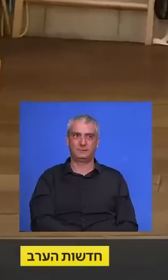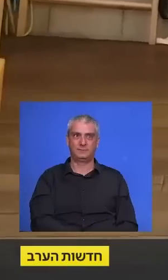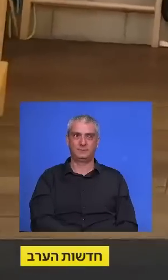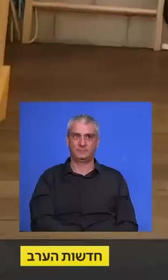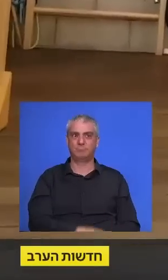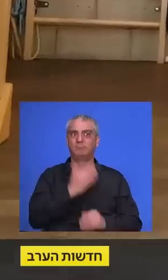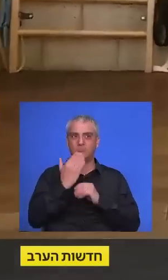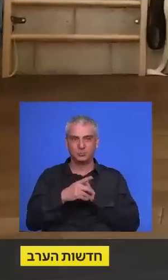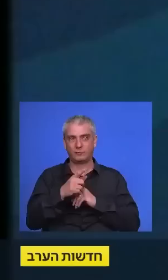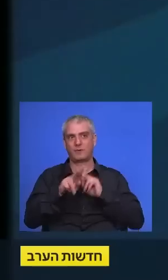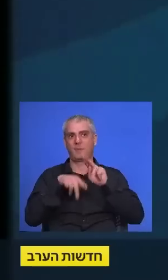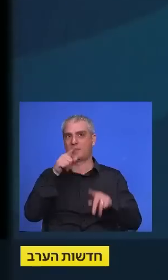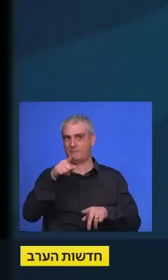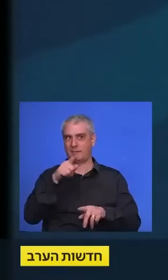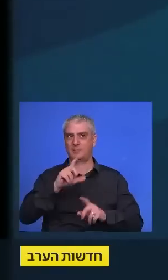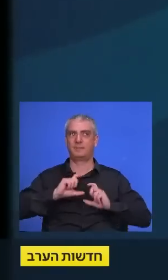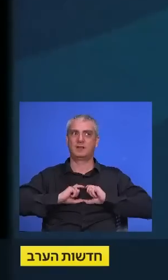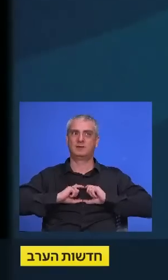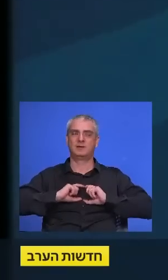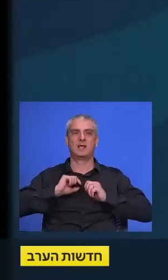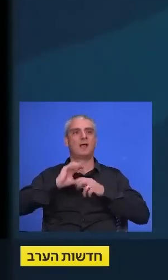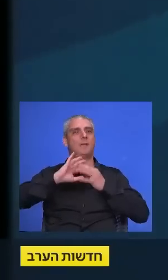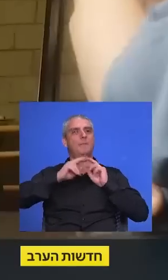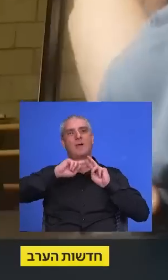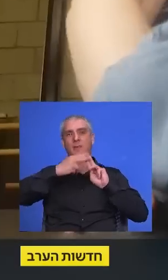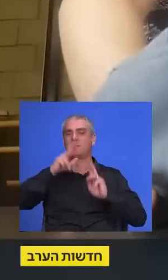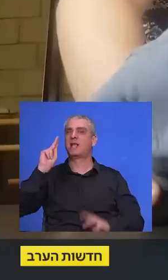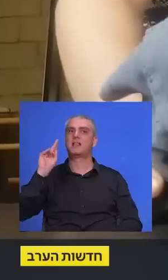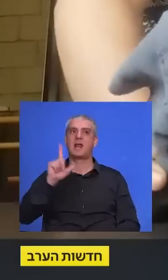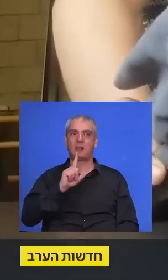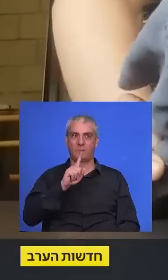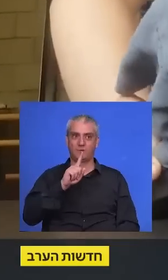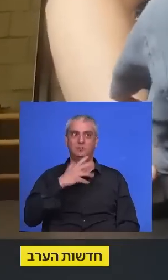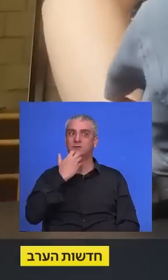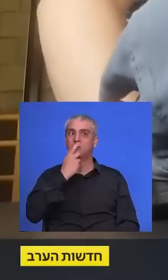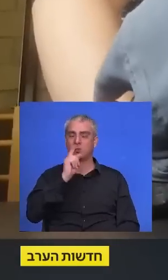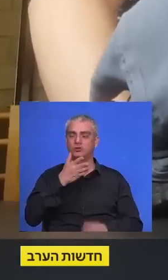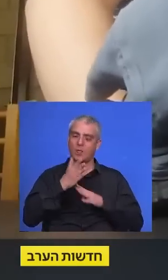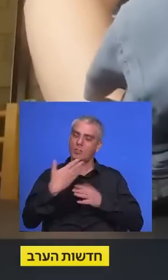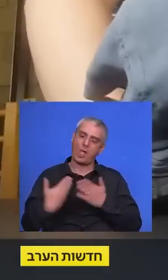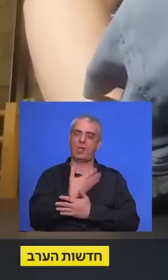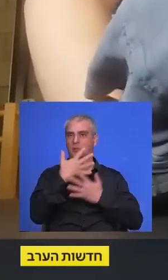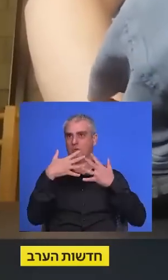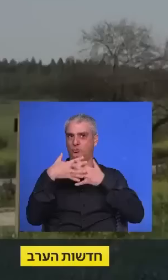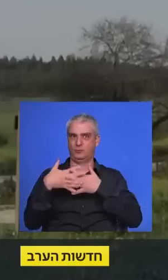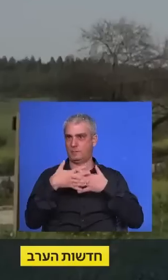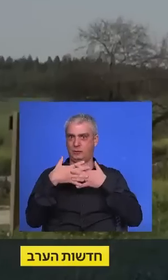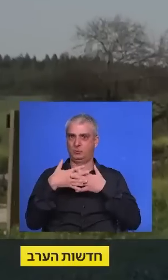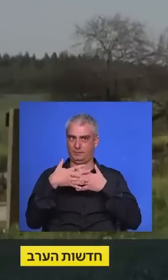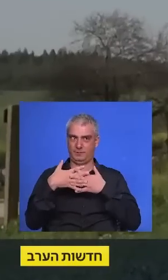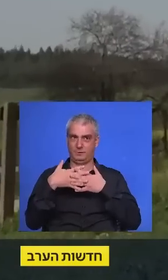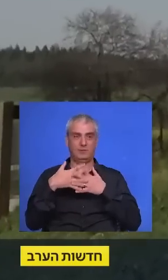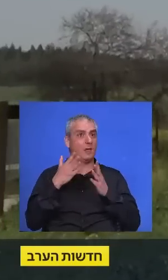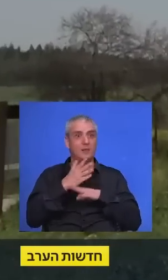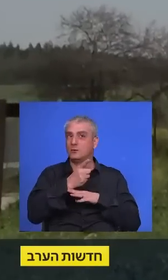בסוף זו הייתה המטפלת שלו, המדליסטית הפרלימפית קרן לייבוביץ', שסיפרה להם על ניתוח חדשני בארצות הברית. הניתוח הזה,